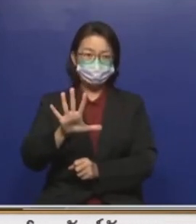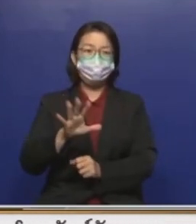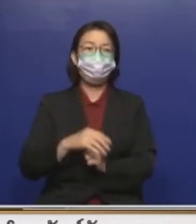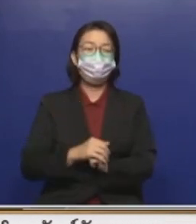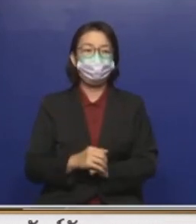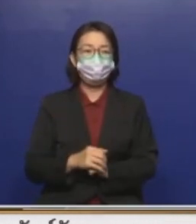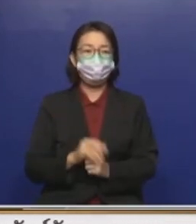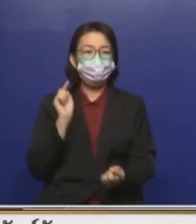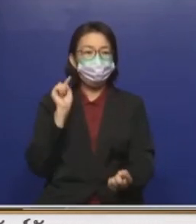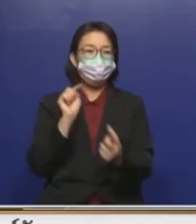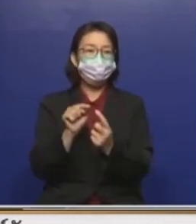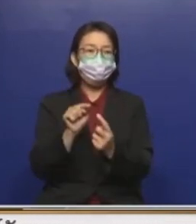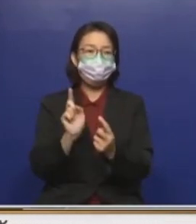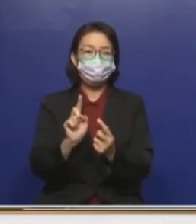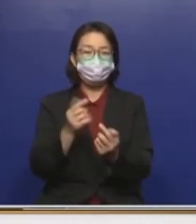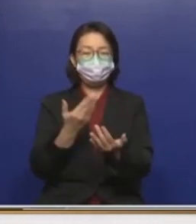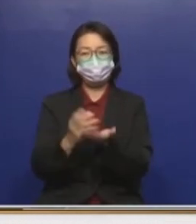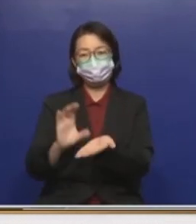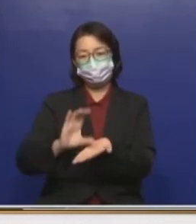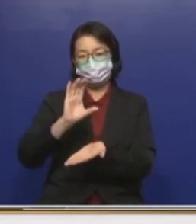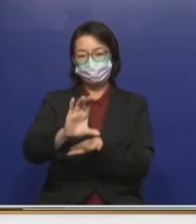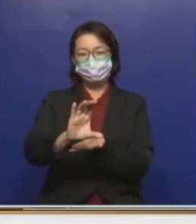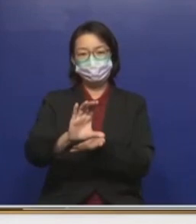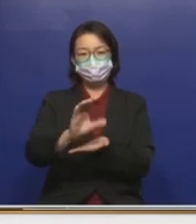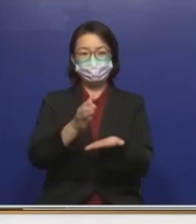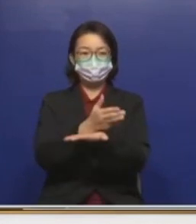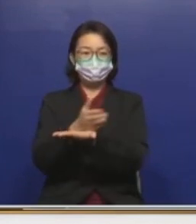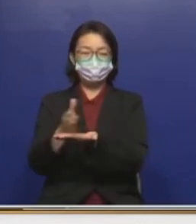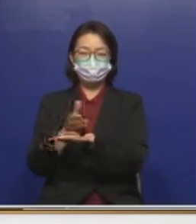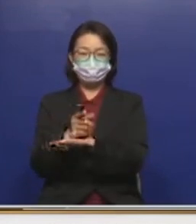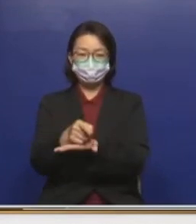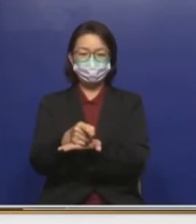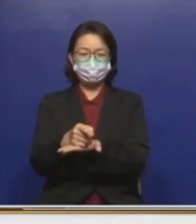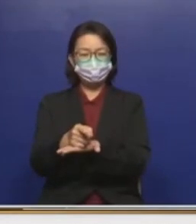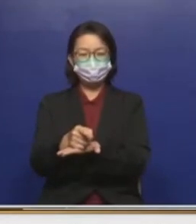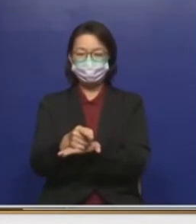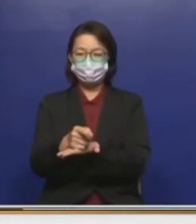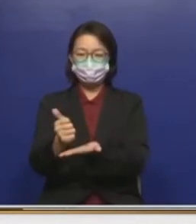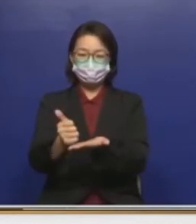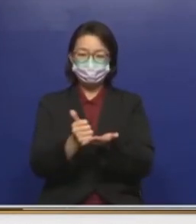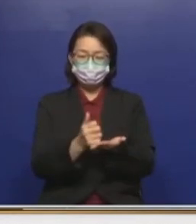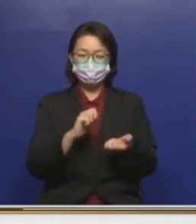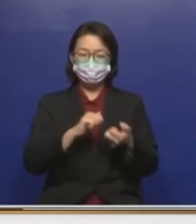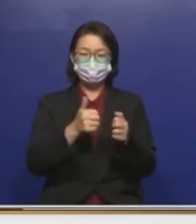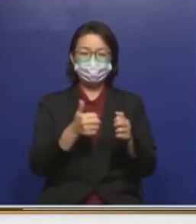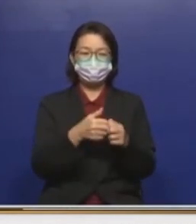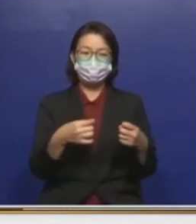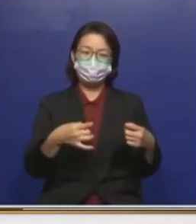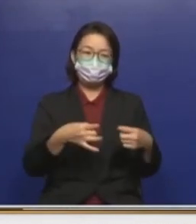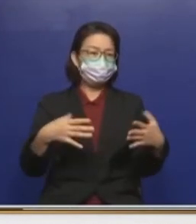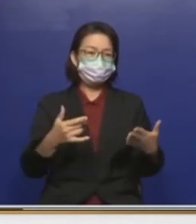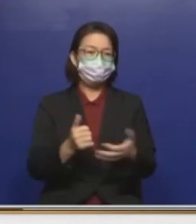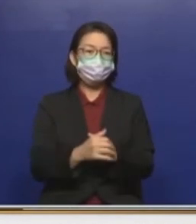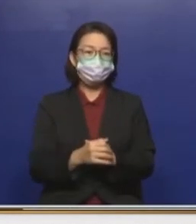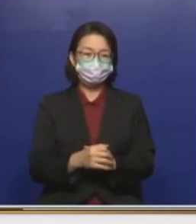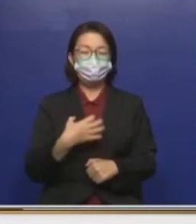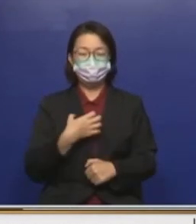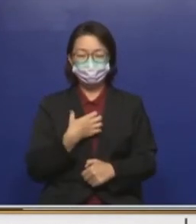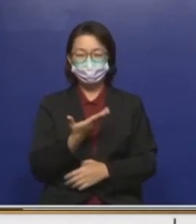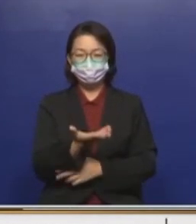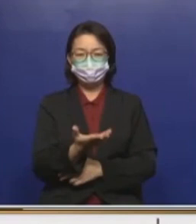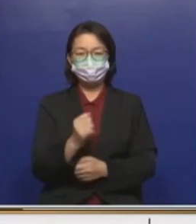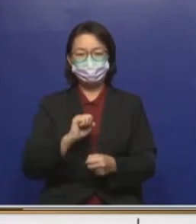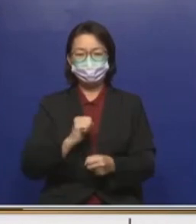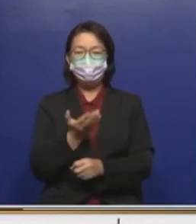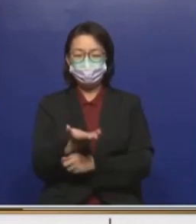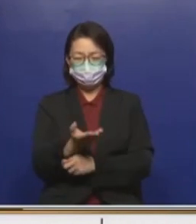.2565ในประเด็นการจัดสรรงบประมาณที่ไม่สามารถแก้ปัญหาของประชาชนได้ท่านประธานคะความล้มเหลวใน